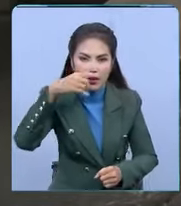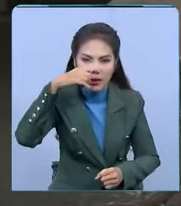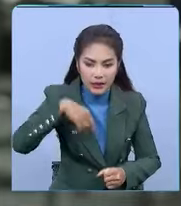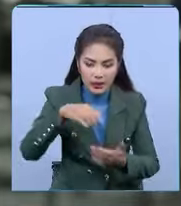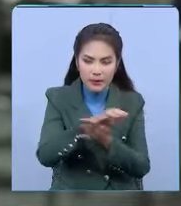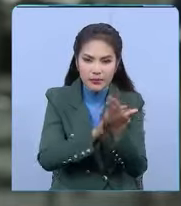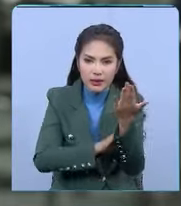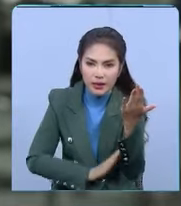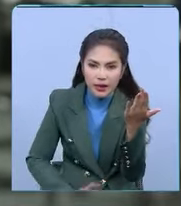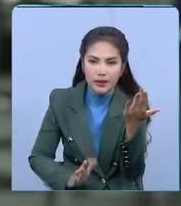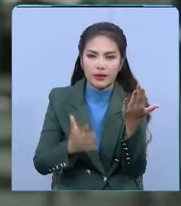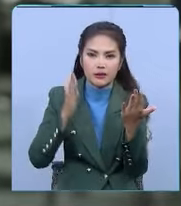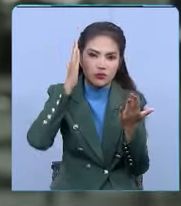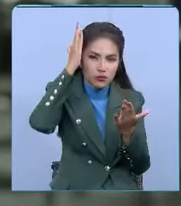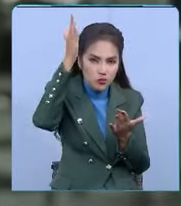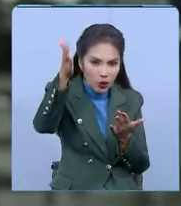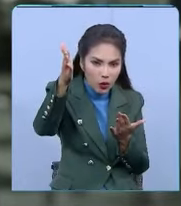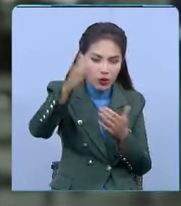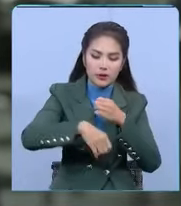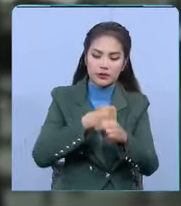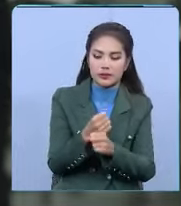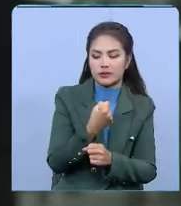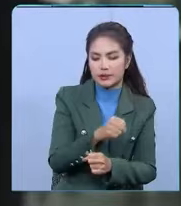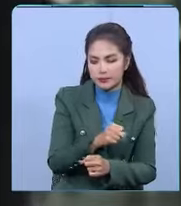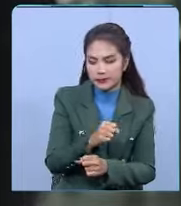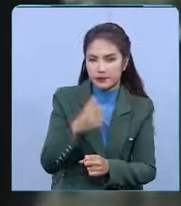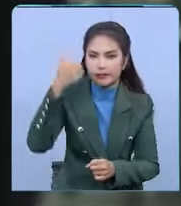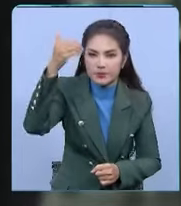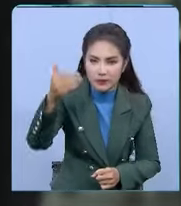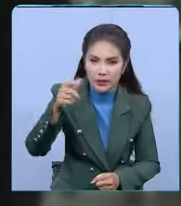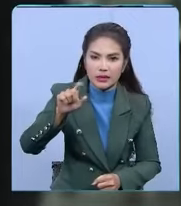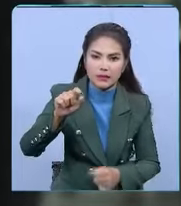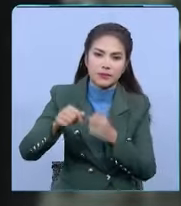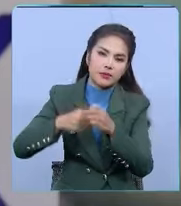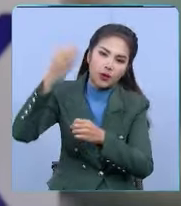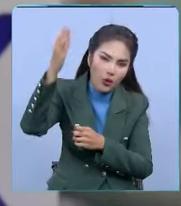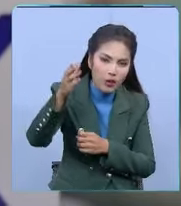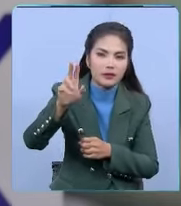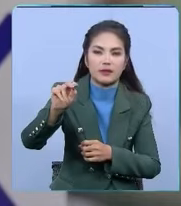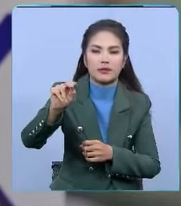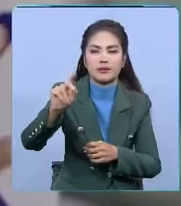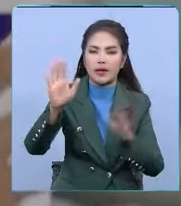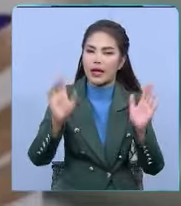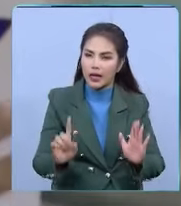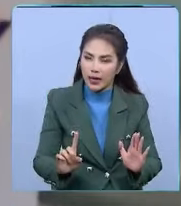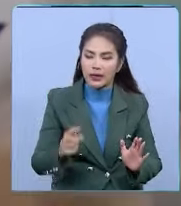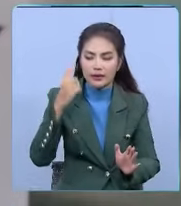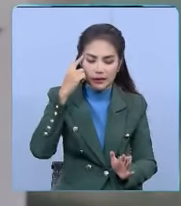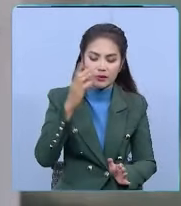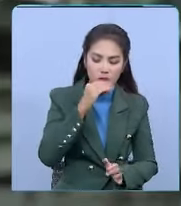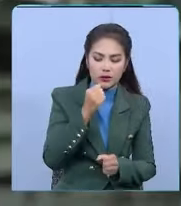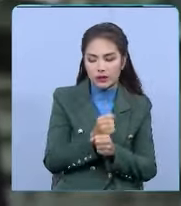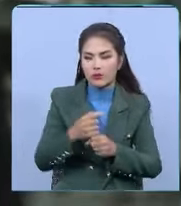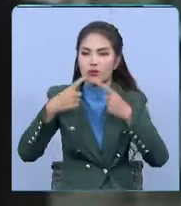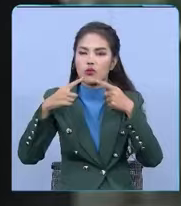วยแชร์ว่าประเทศไทยอีก10ปี20ปี30ปีข้างหน้าลุงป้อมคิดว่าจะเป็นยังไงแต่ถ้าหมุนได้คิดพูดทำเลือกปีที่อยากจะตอบ